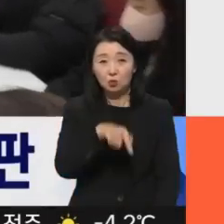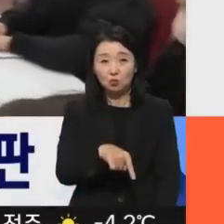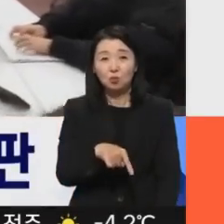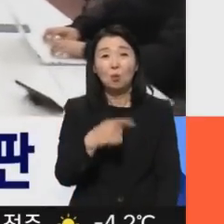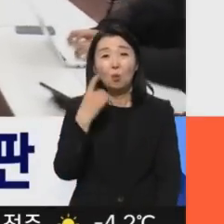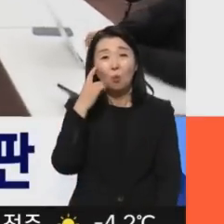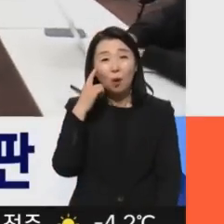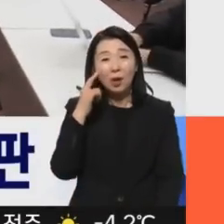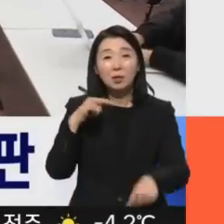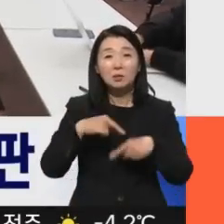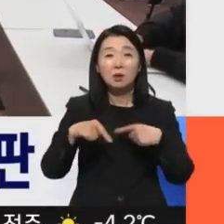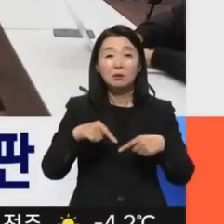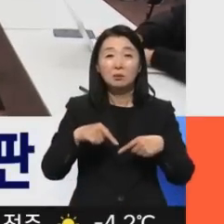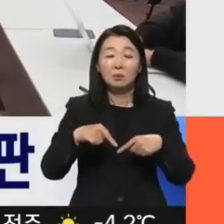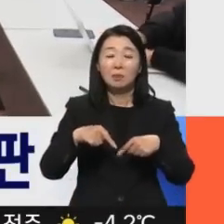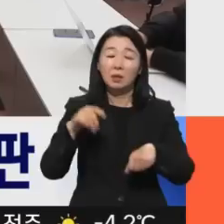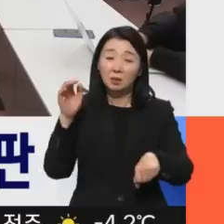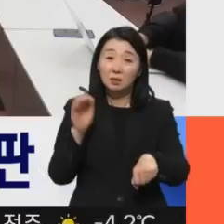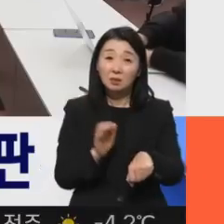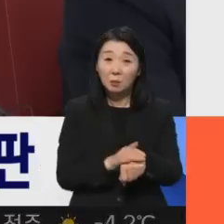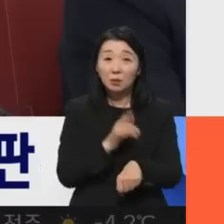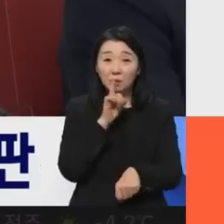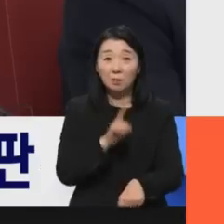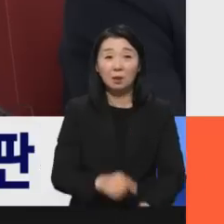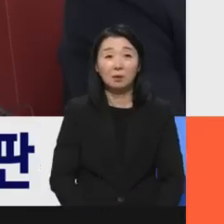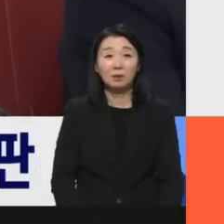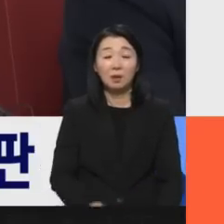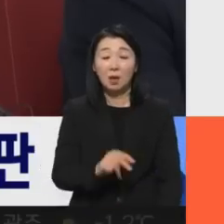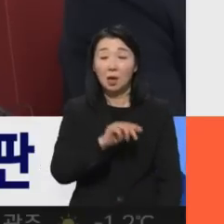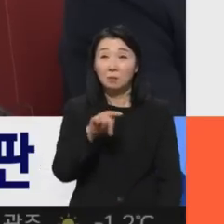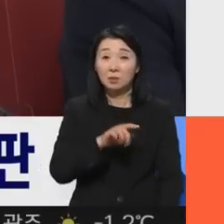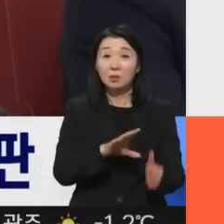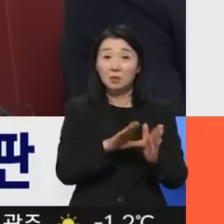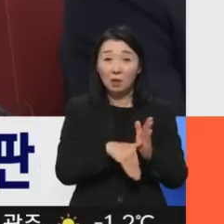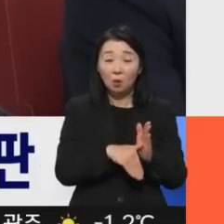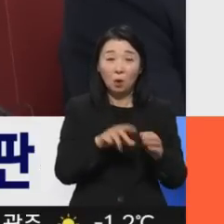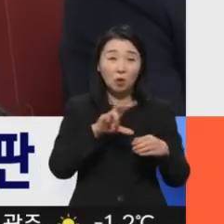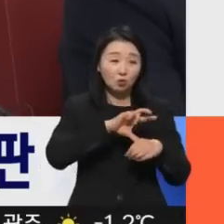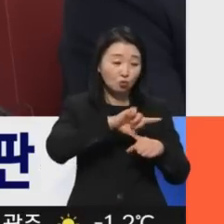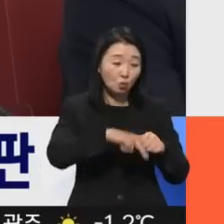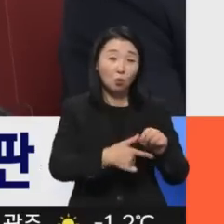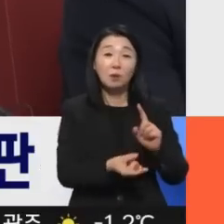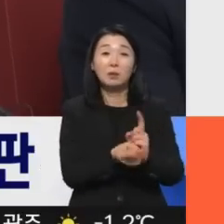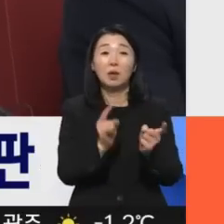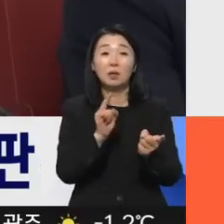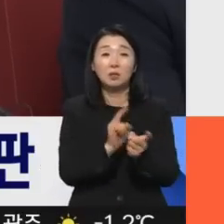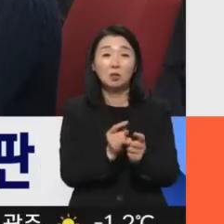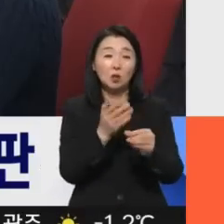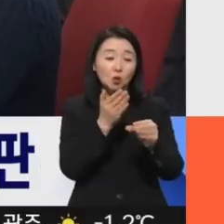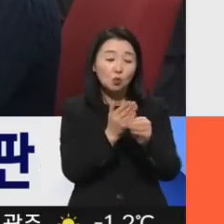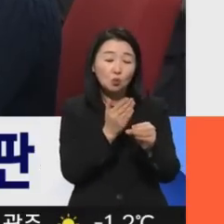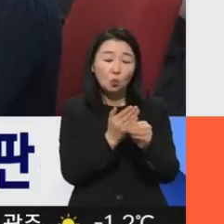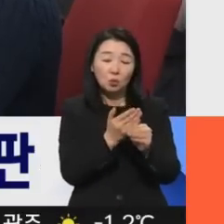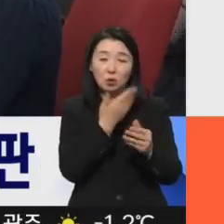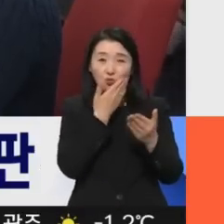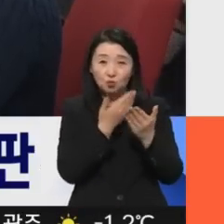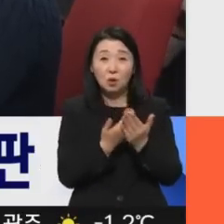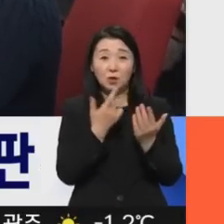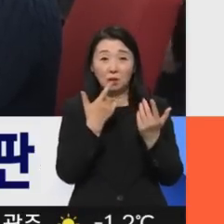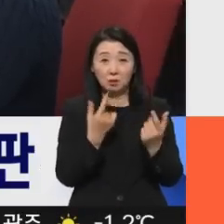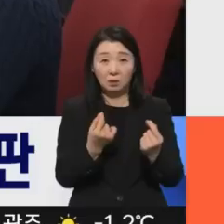항상 정치적 판단을 잘못한다 이렇게 날을 세웠습니다. MZ세대와 수도권 대신 중도층의 방점을